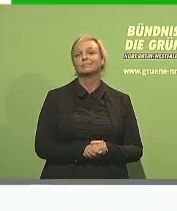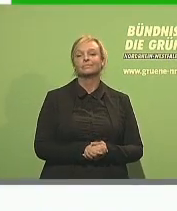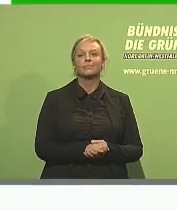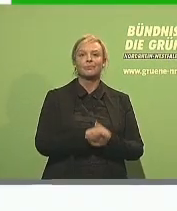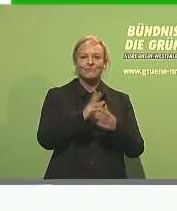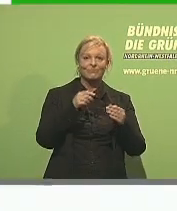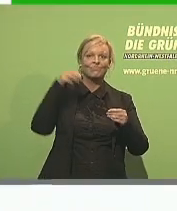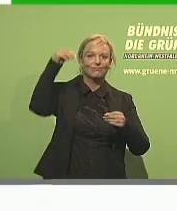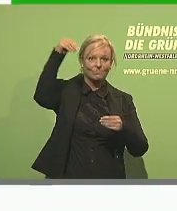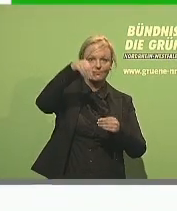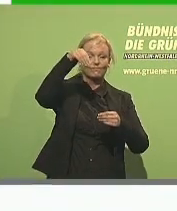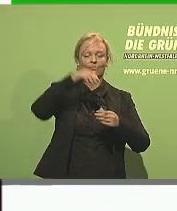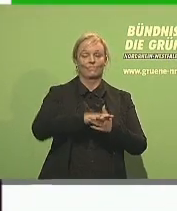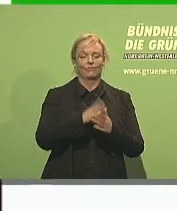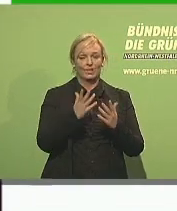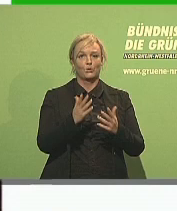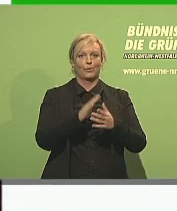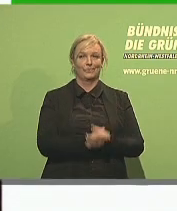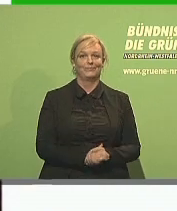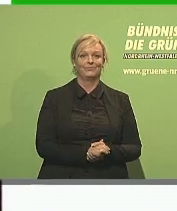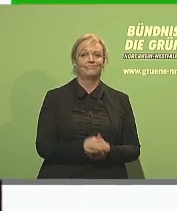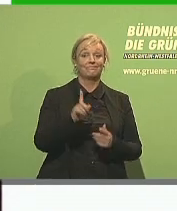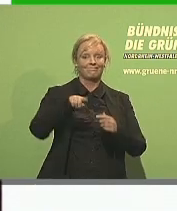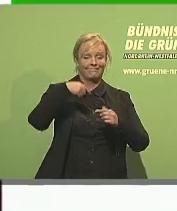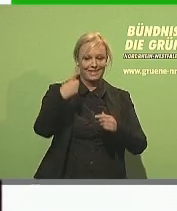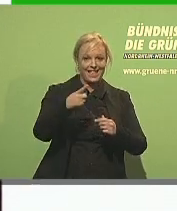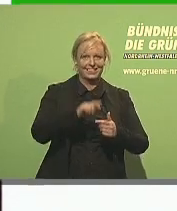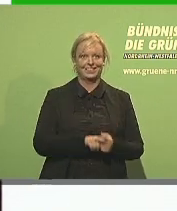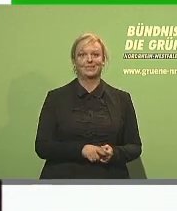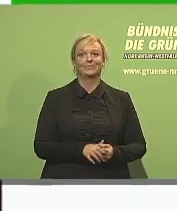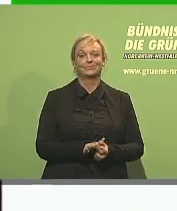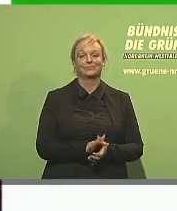Anschlag sollt ihr den einschieben. So, als nächstes